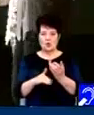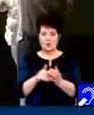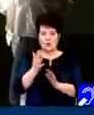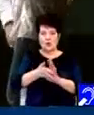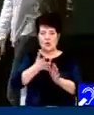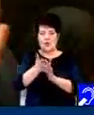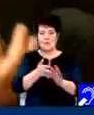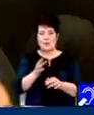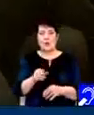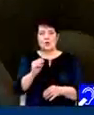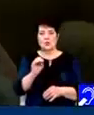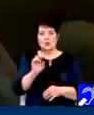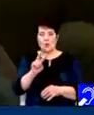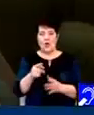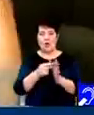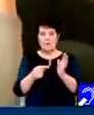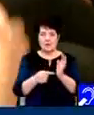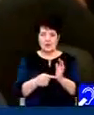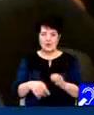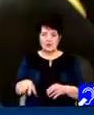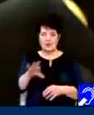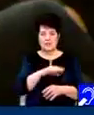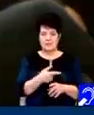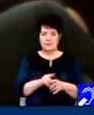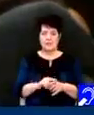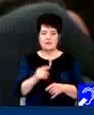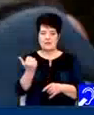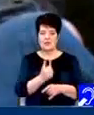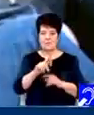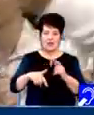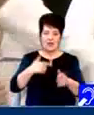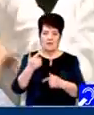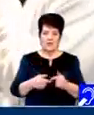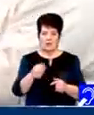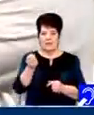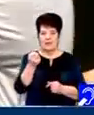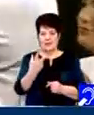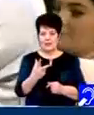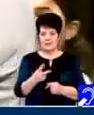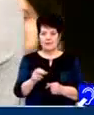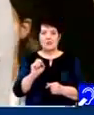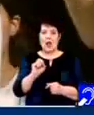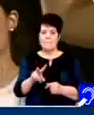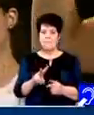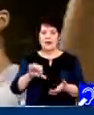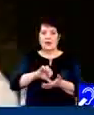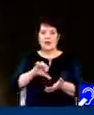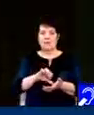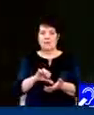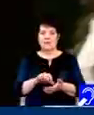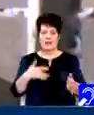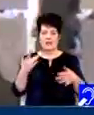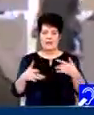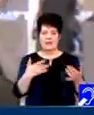interpreților mimico-gestuale au fost împărțiți în echipe mixte și de săptămâna viitoare până pe 13 aprilie vor participa la ateliere de